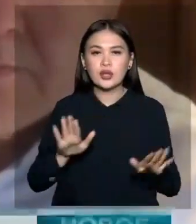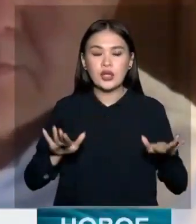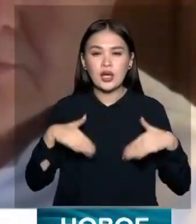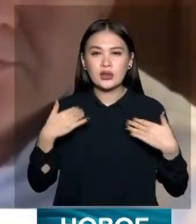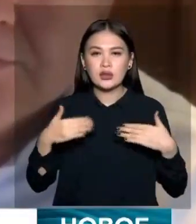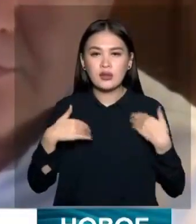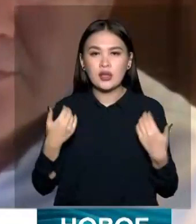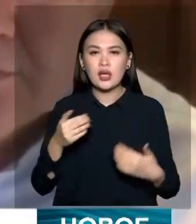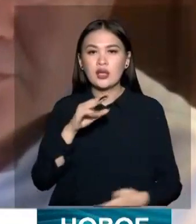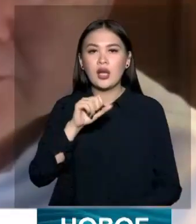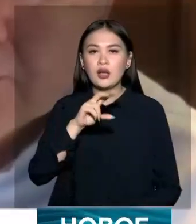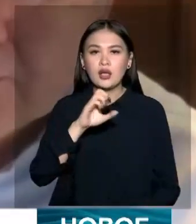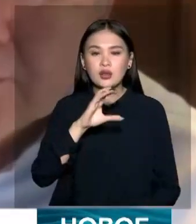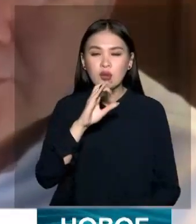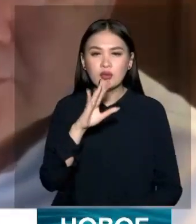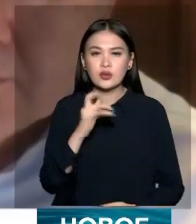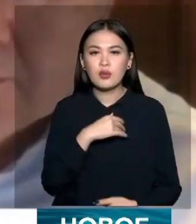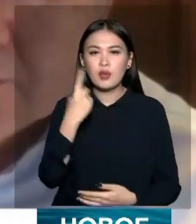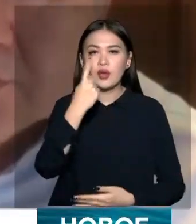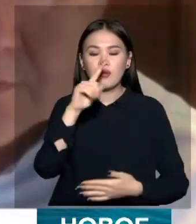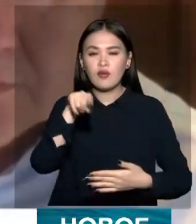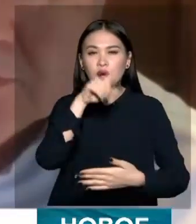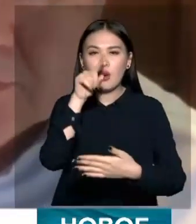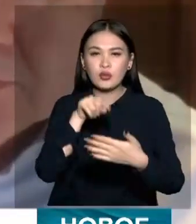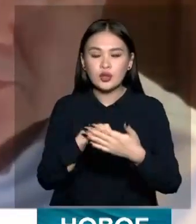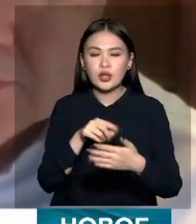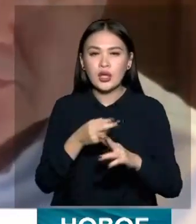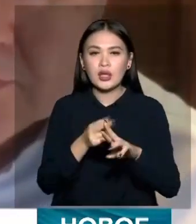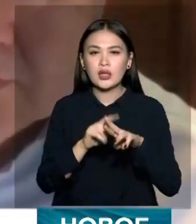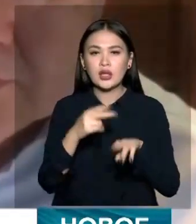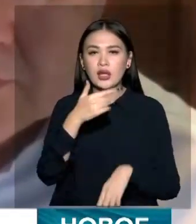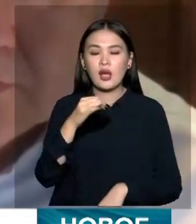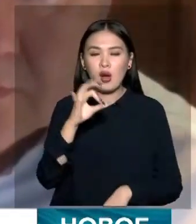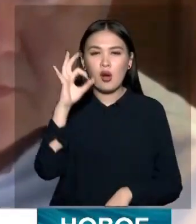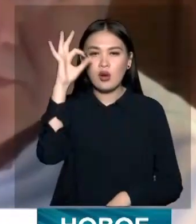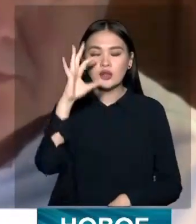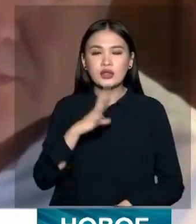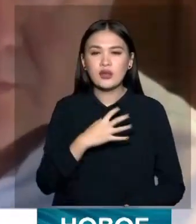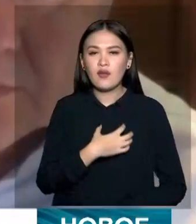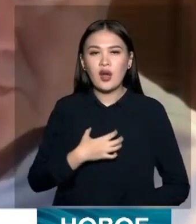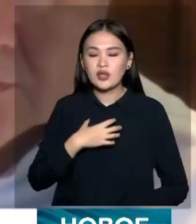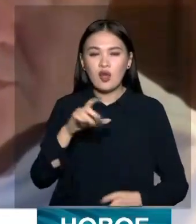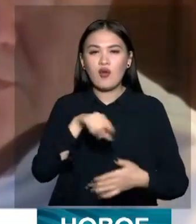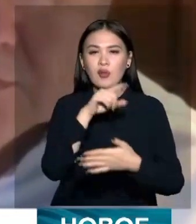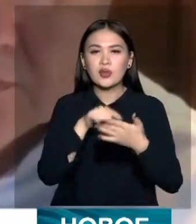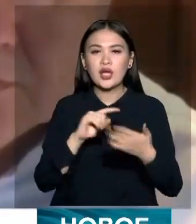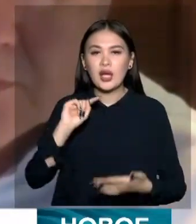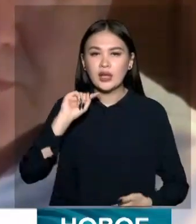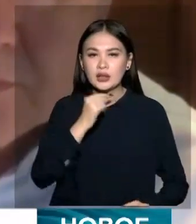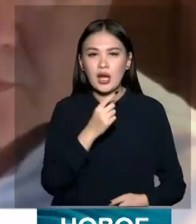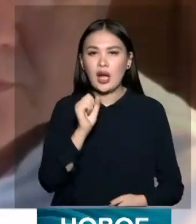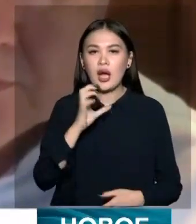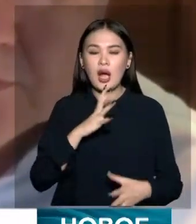Здравствуйте, Алмаз Таласович. И первый мой вопрос. Реформы, геополитику и самые актуальные вопросы в сфере экономики